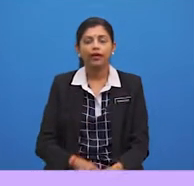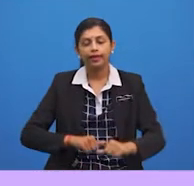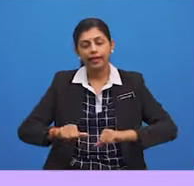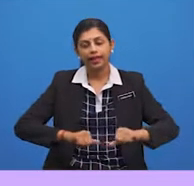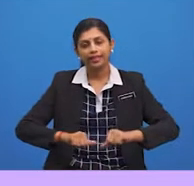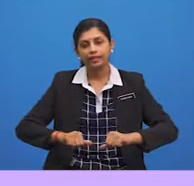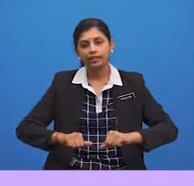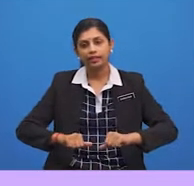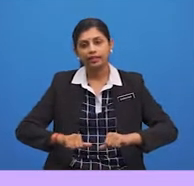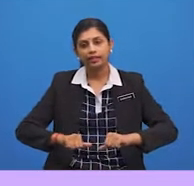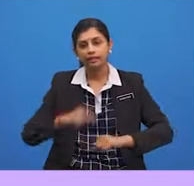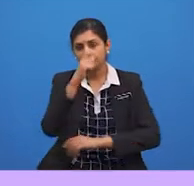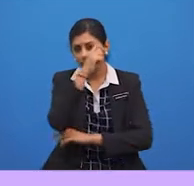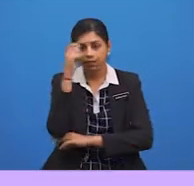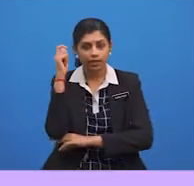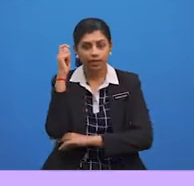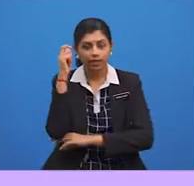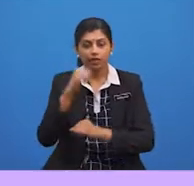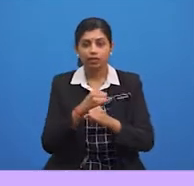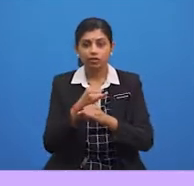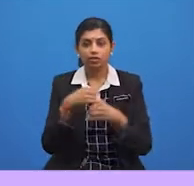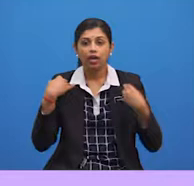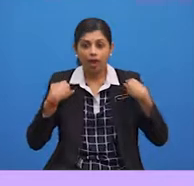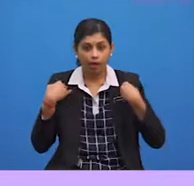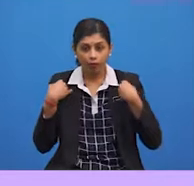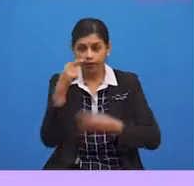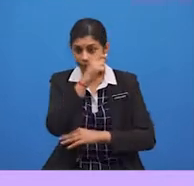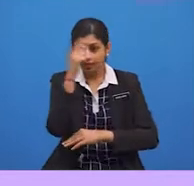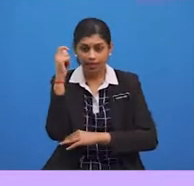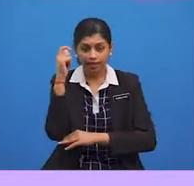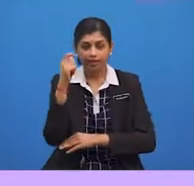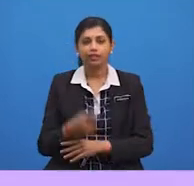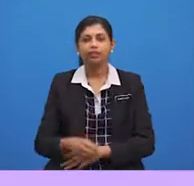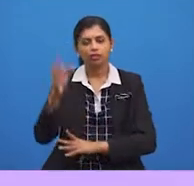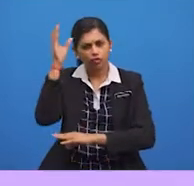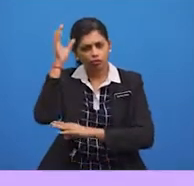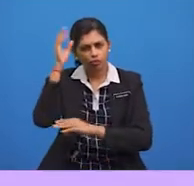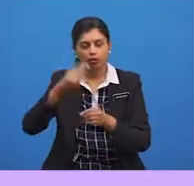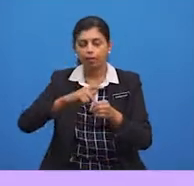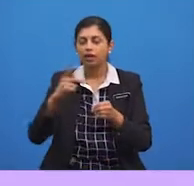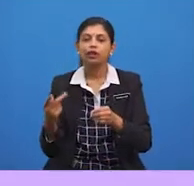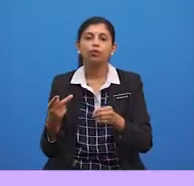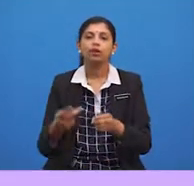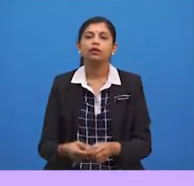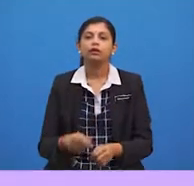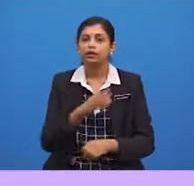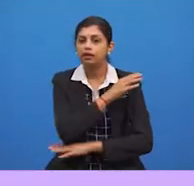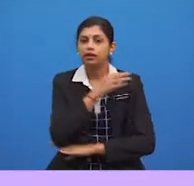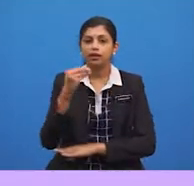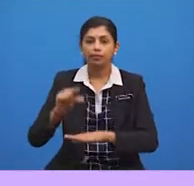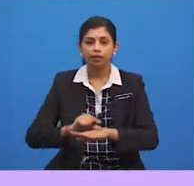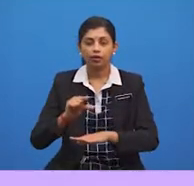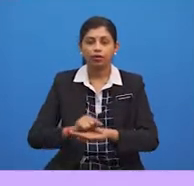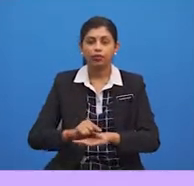aktiviti penternakan. China merupakan pengeluar dan pengguna